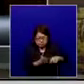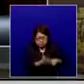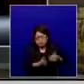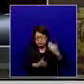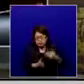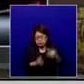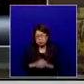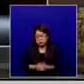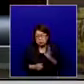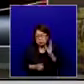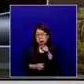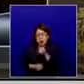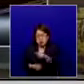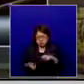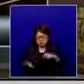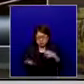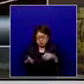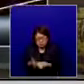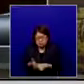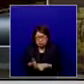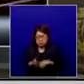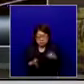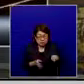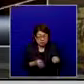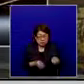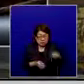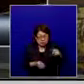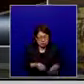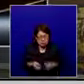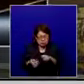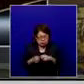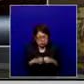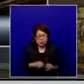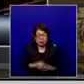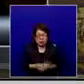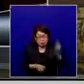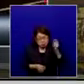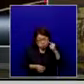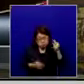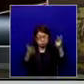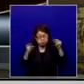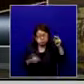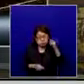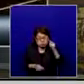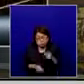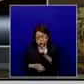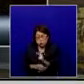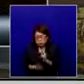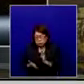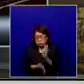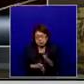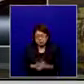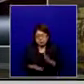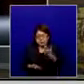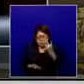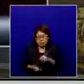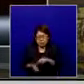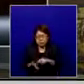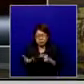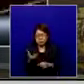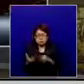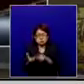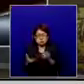พ่อเองเนี่ยไปสร้างหนี้ไว้เองก็เลยกู้ไม่ได้ทนายกเอ้ยเขากู้ไม่ได้ไม่ใช่ว่าเงินมันเหลือมันเ